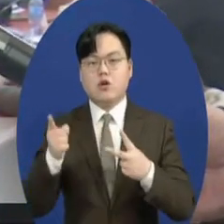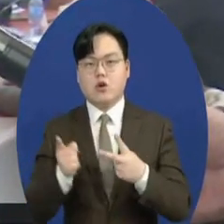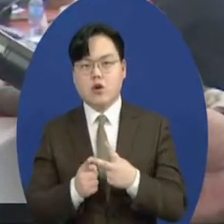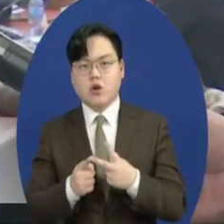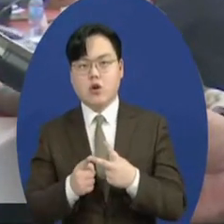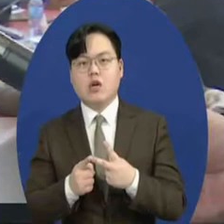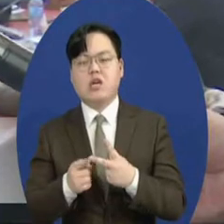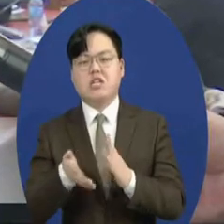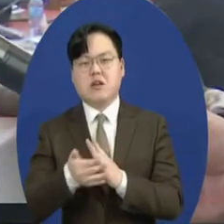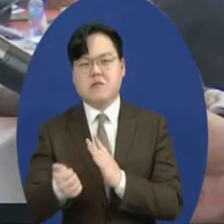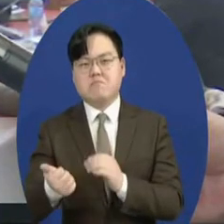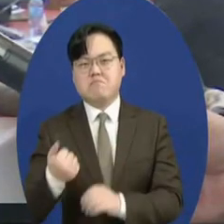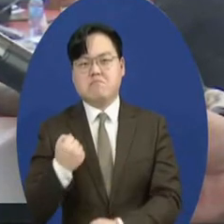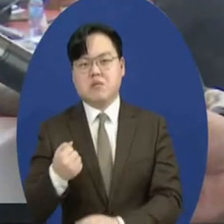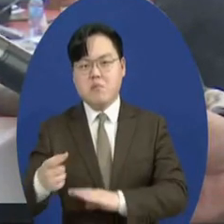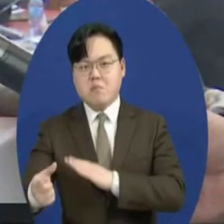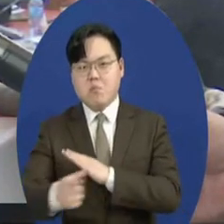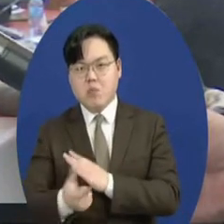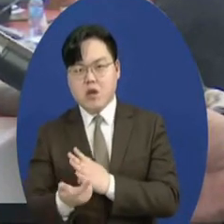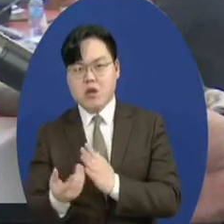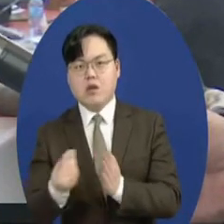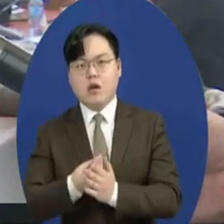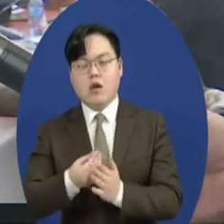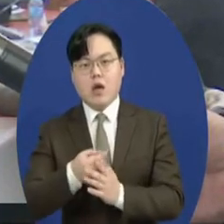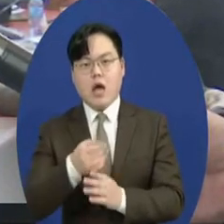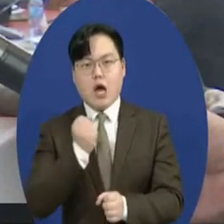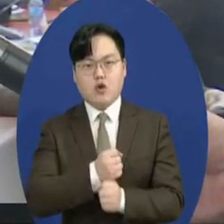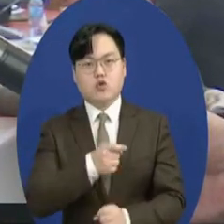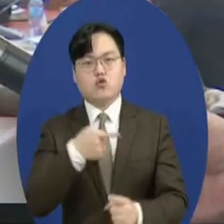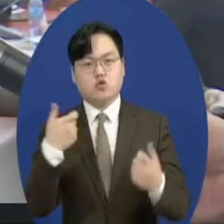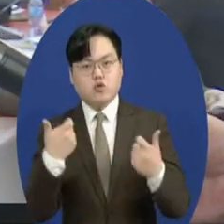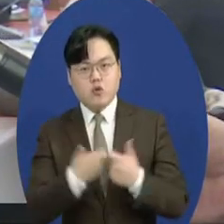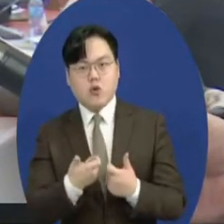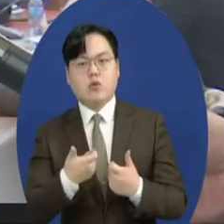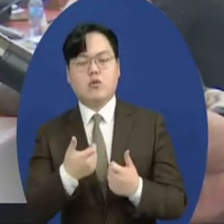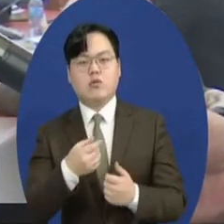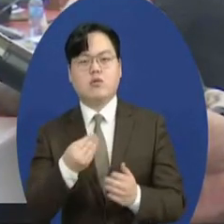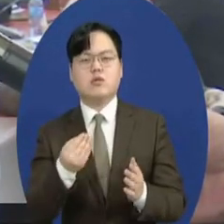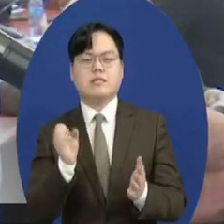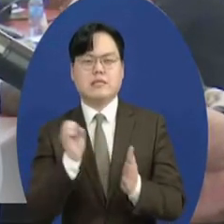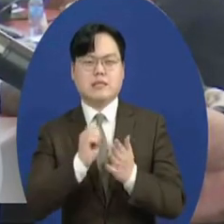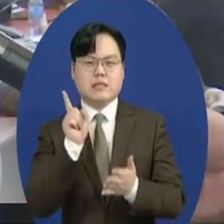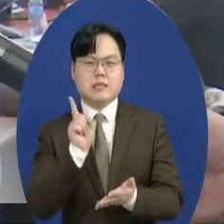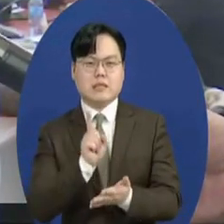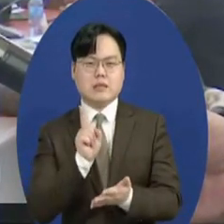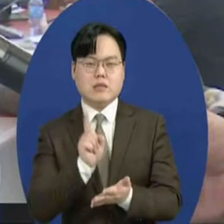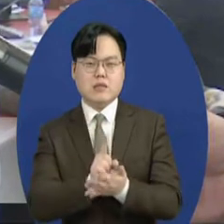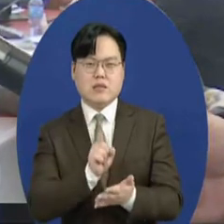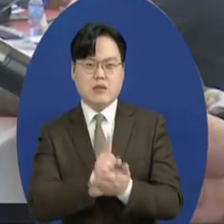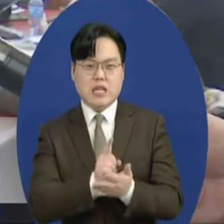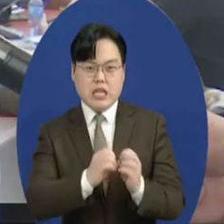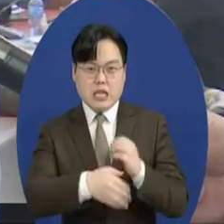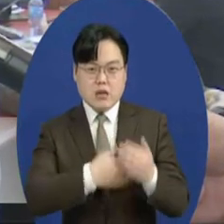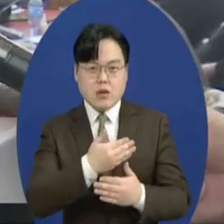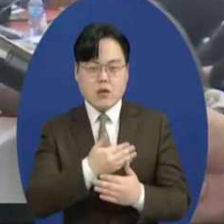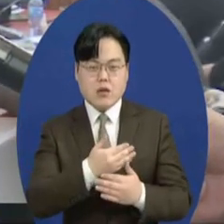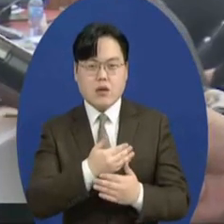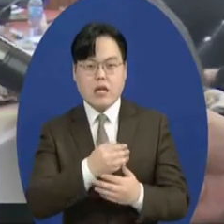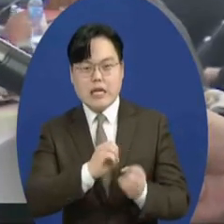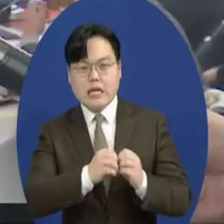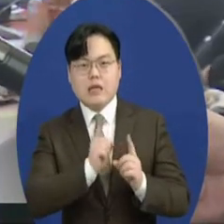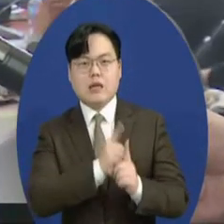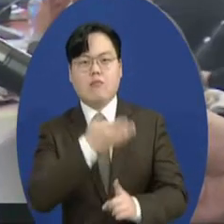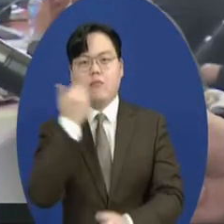одоо чадвартай мэрэгсэн тухайн одоо салбарын одоо мэрэгчлэлтэй гэдэг одоо зарчим бол маш бүдэг үйлчилж байгаа. За тийм